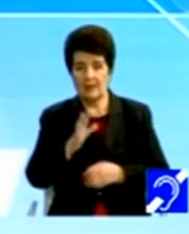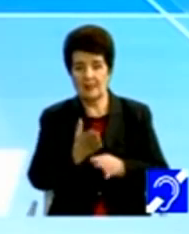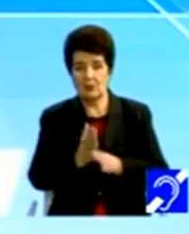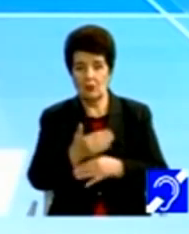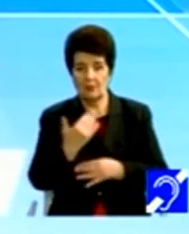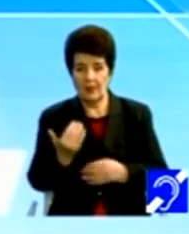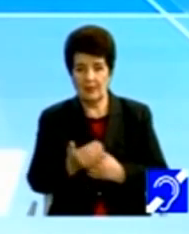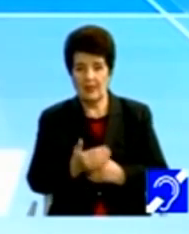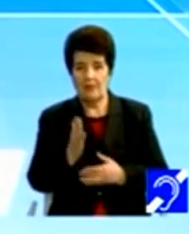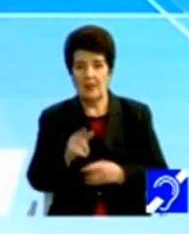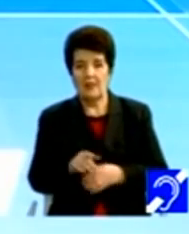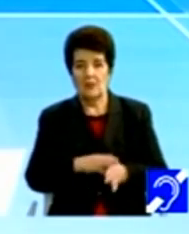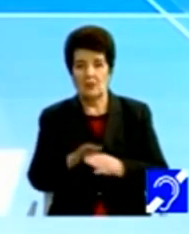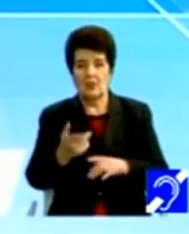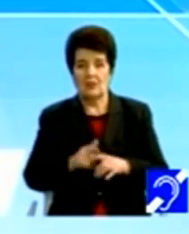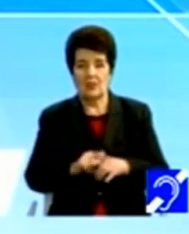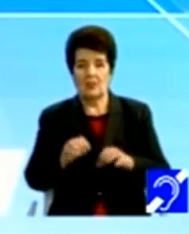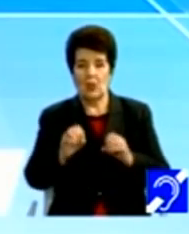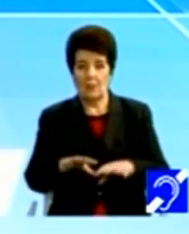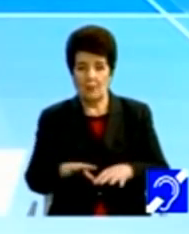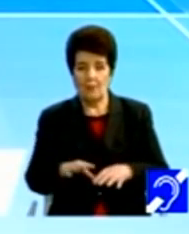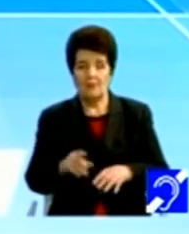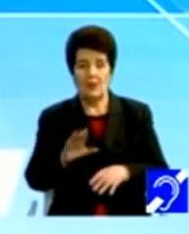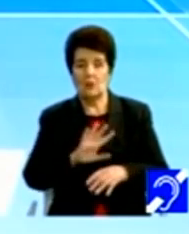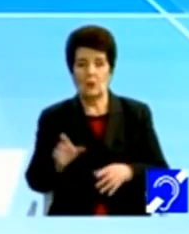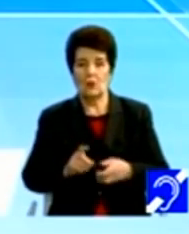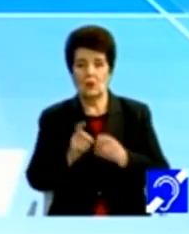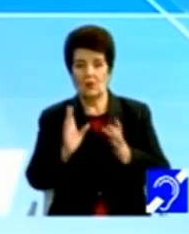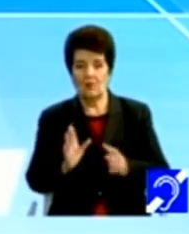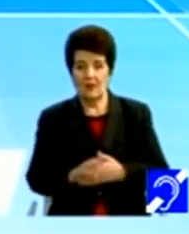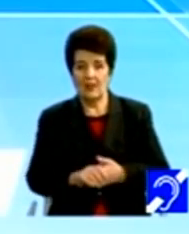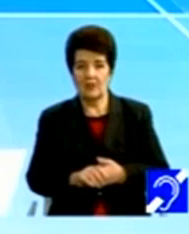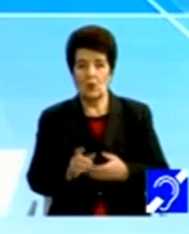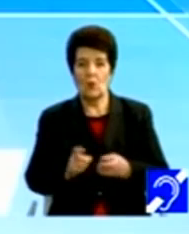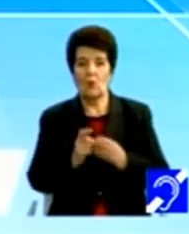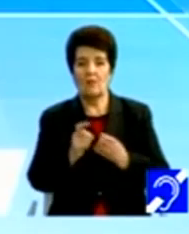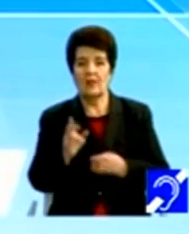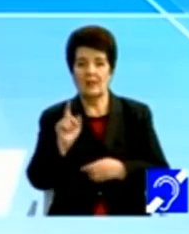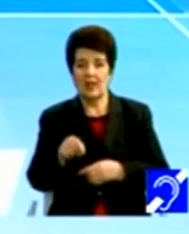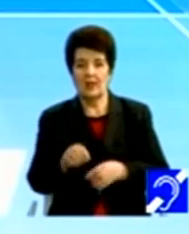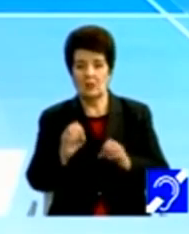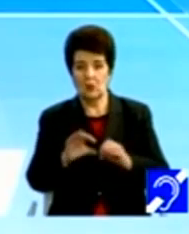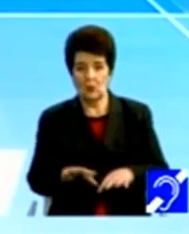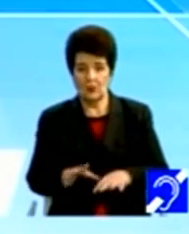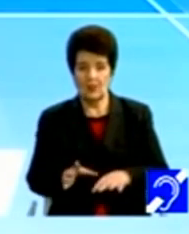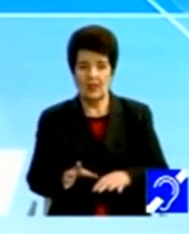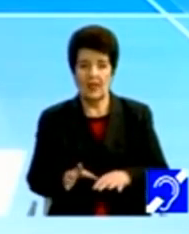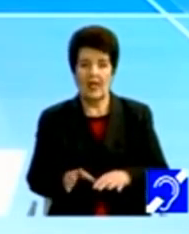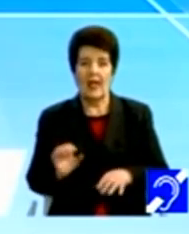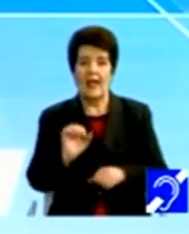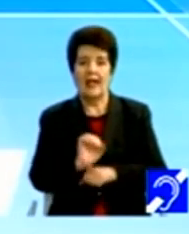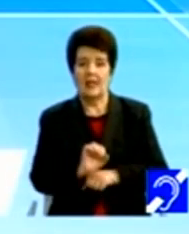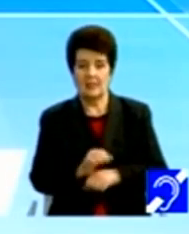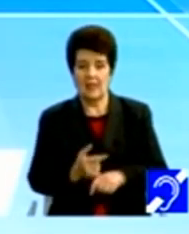instrumente pentru a soluționa această problemă, pentru că nu este un conflict înghețat, dar un conflict al soluțiilor înghețate.